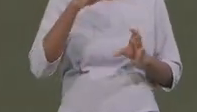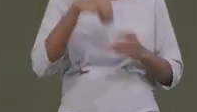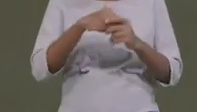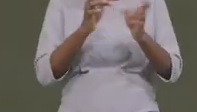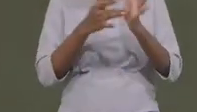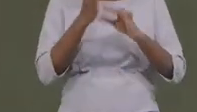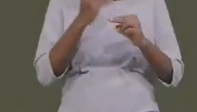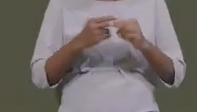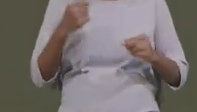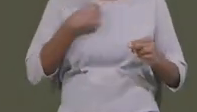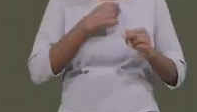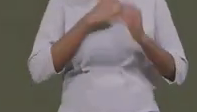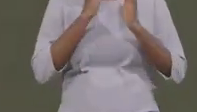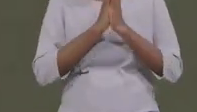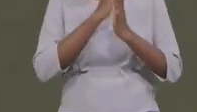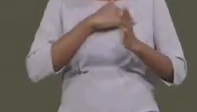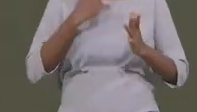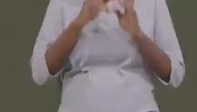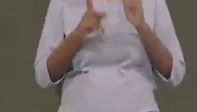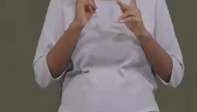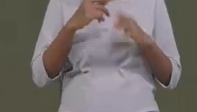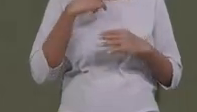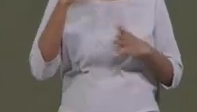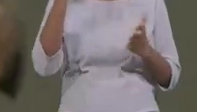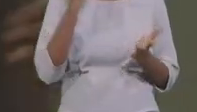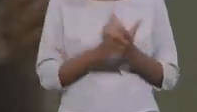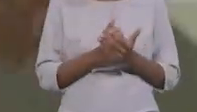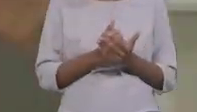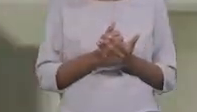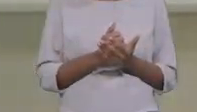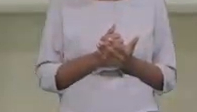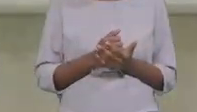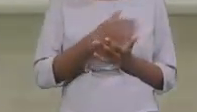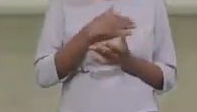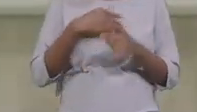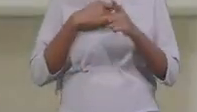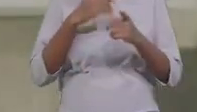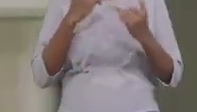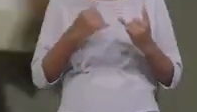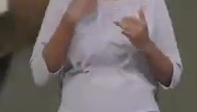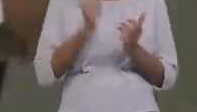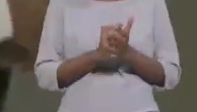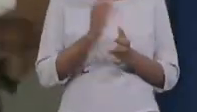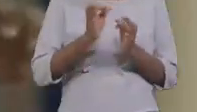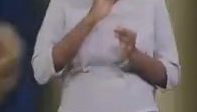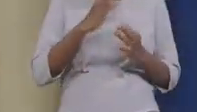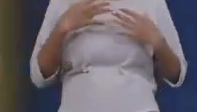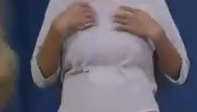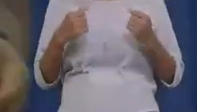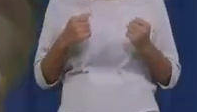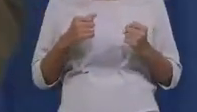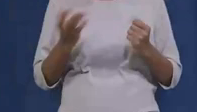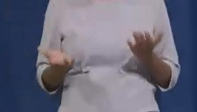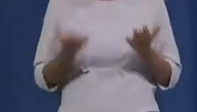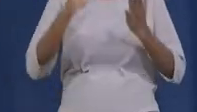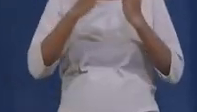Et j'ai dit, au nom de Jésus, nous prions. Et les gens ont dit, amen. J'ai dit maintenant, vous qui êtes déjà guéris, levez